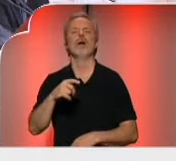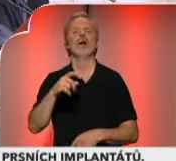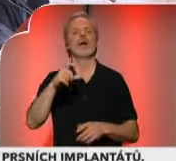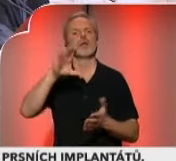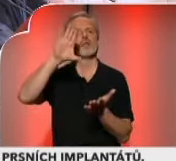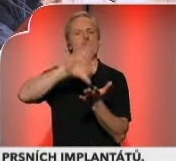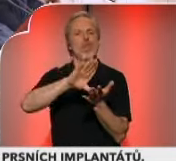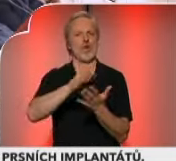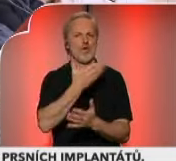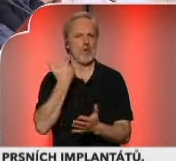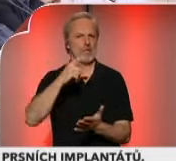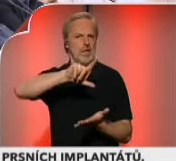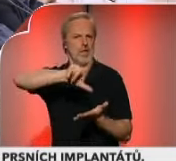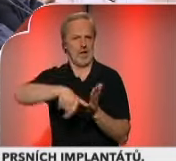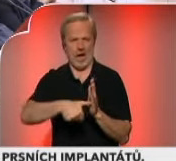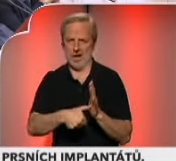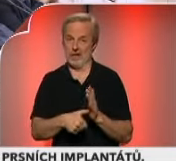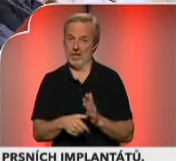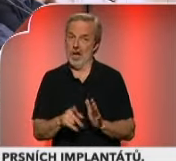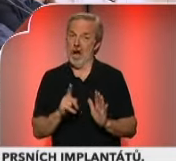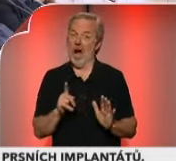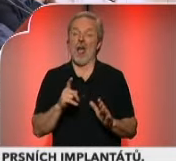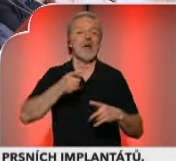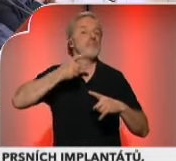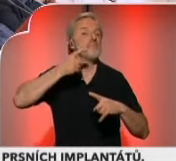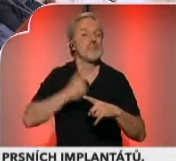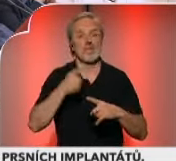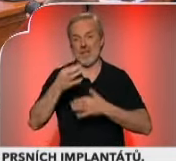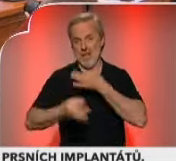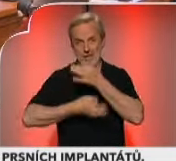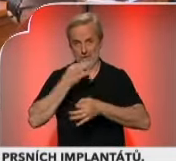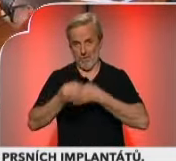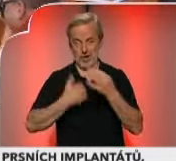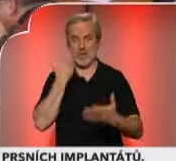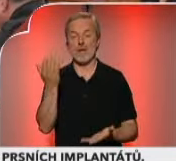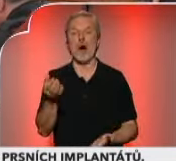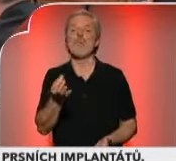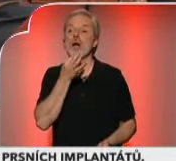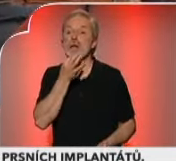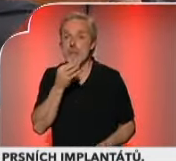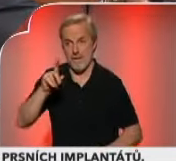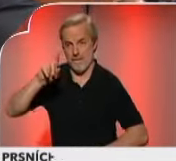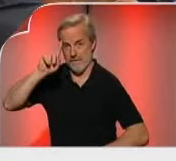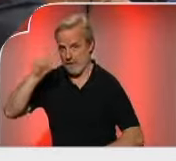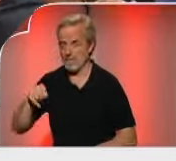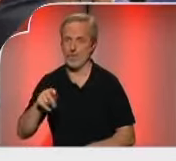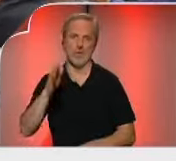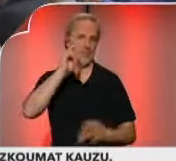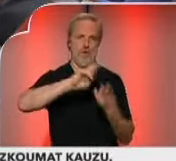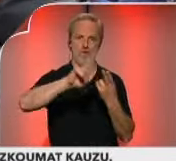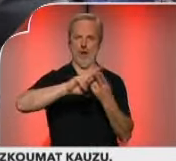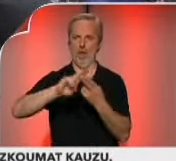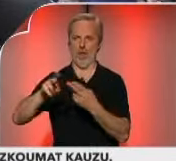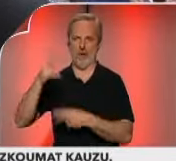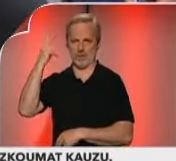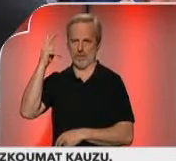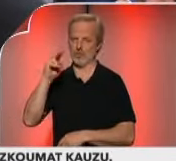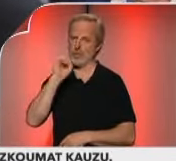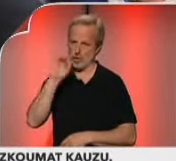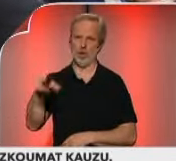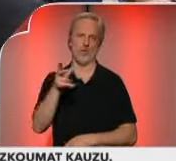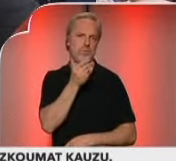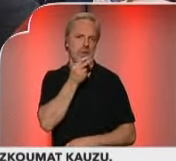věcem docházet ale kdybych takové informace měl tak jistě bych si je nemohl nechat pro sebe a musel bych je sdělit minimálně Policií České